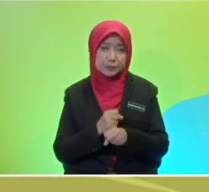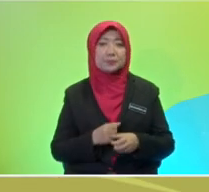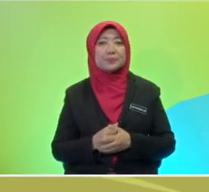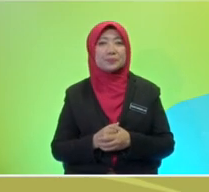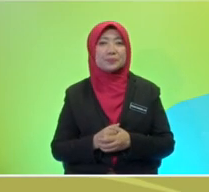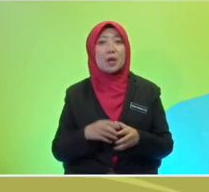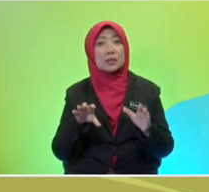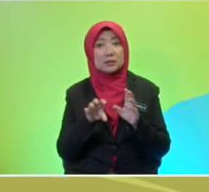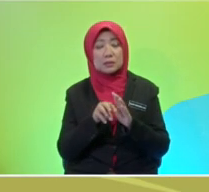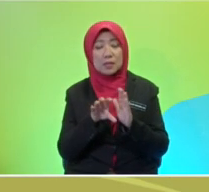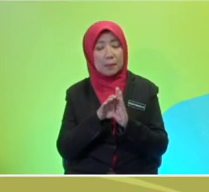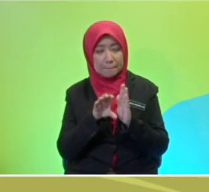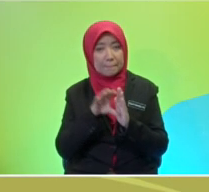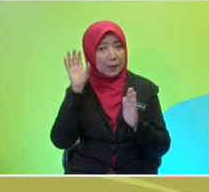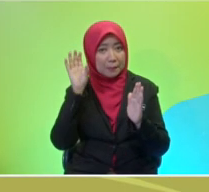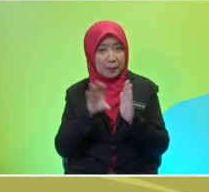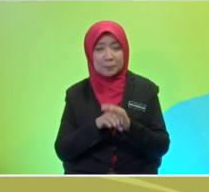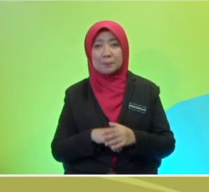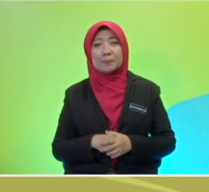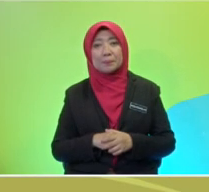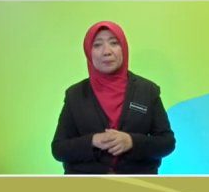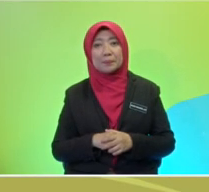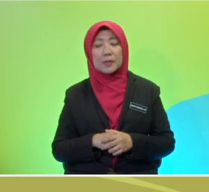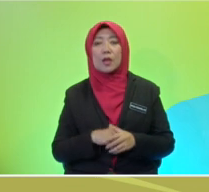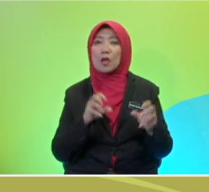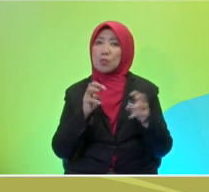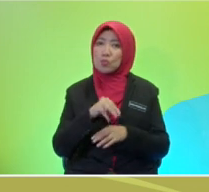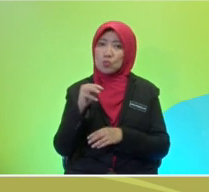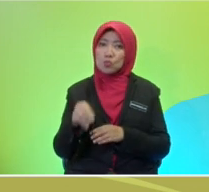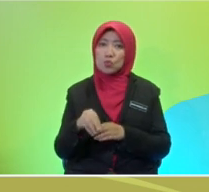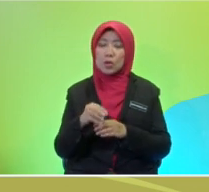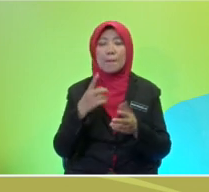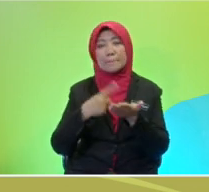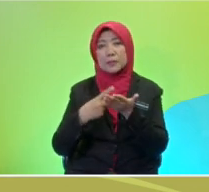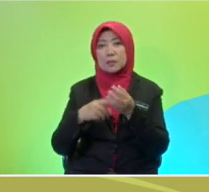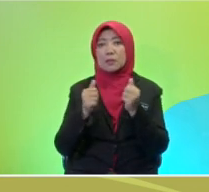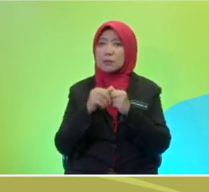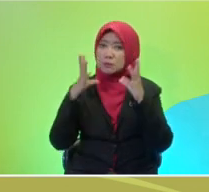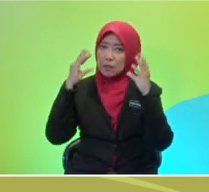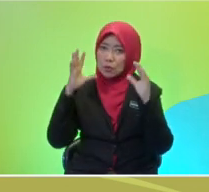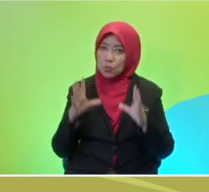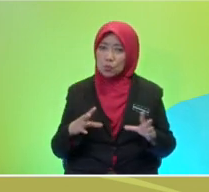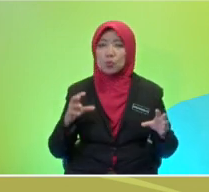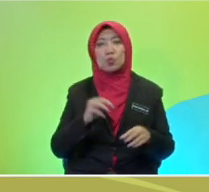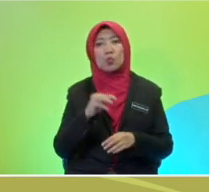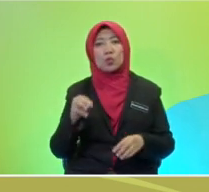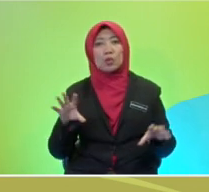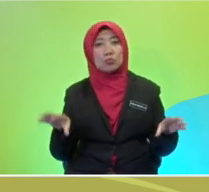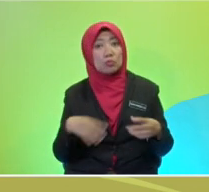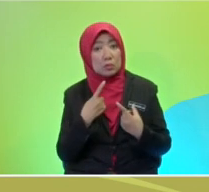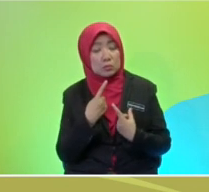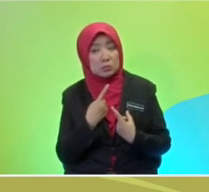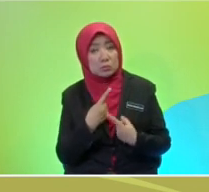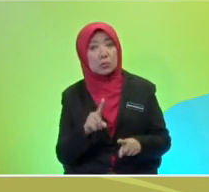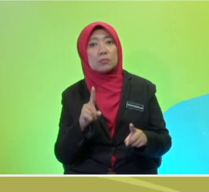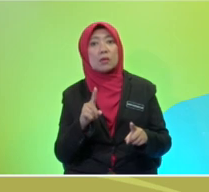di dalam gambar inilah Oke murid berkomunikasi dengan guru untuk menjawab soal dan murid menjawab lembaran kerja dan menghantarnya kepada